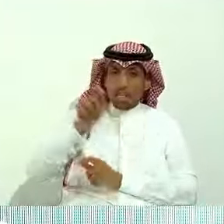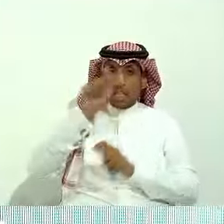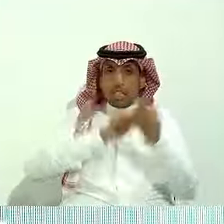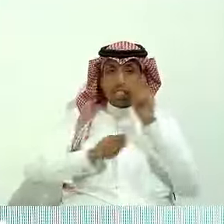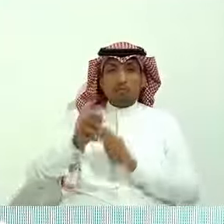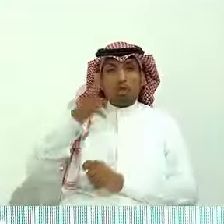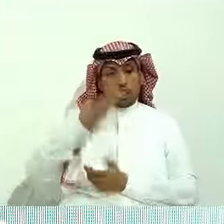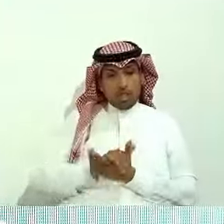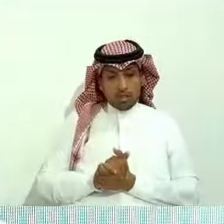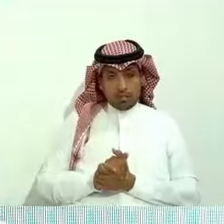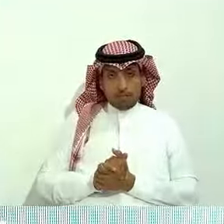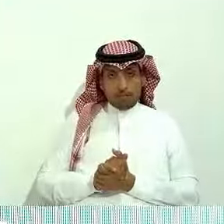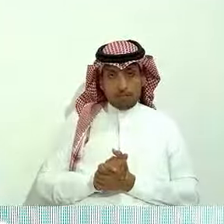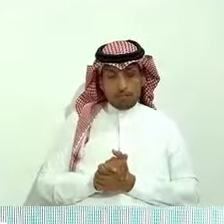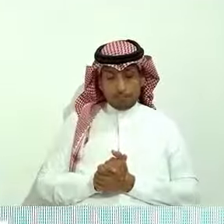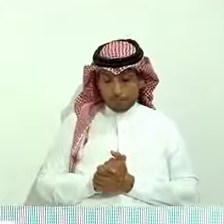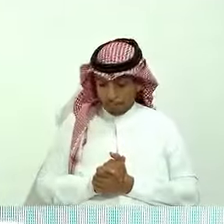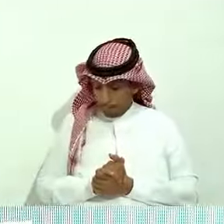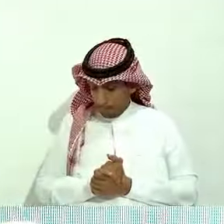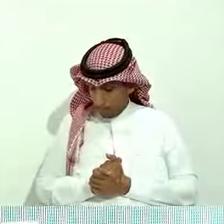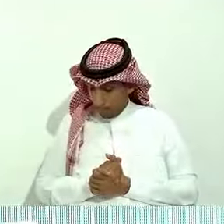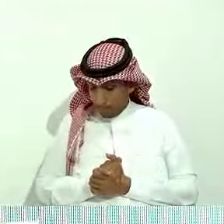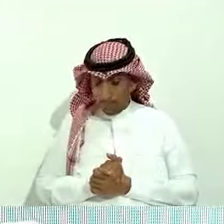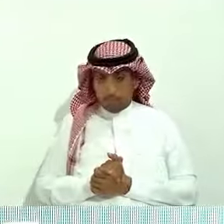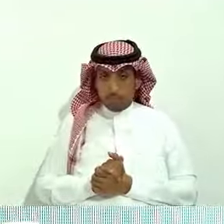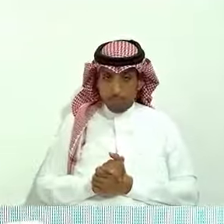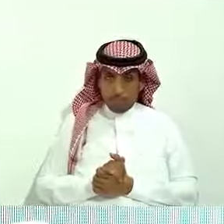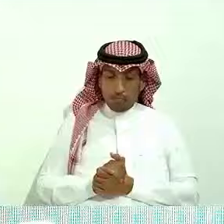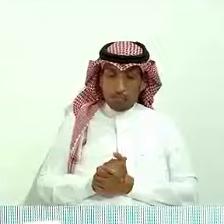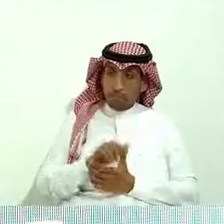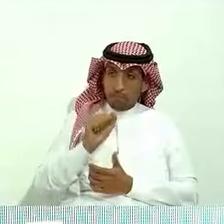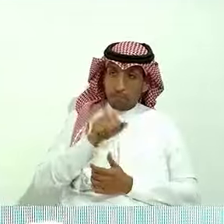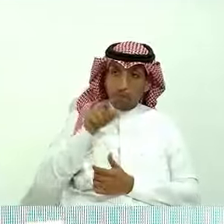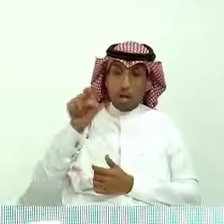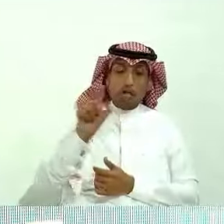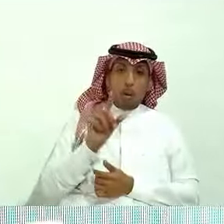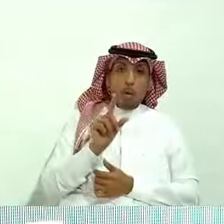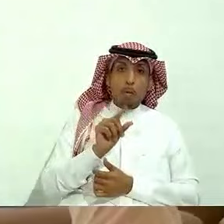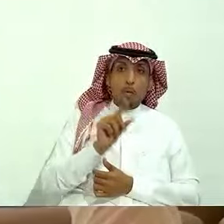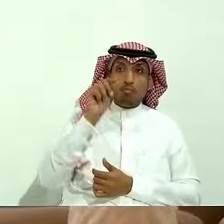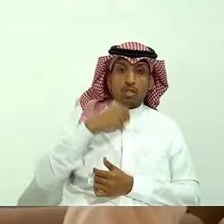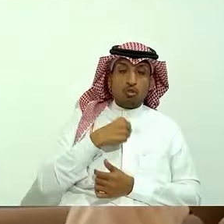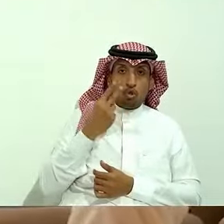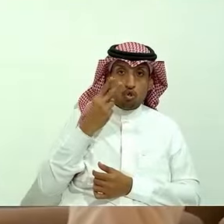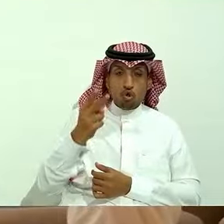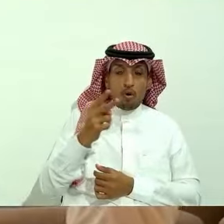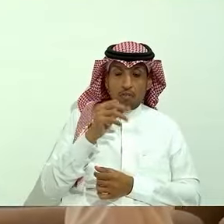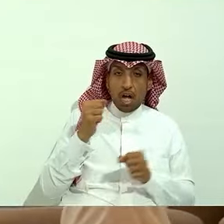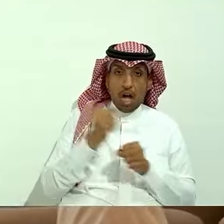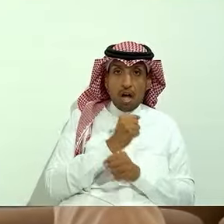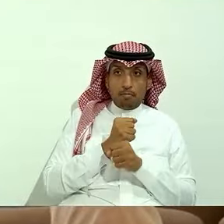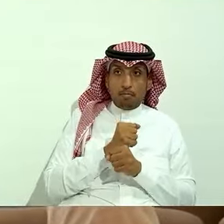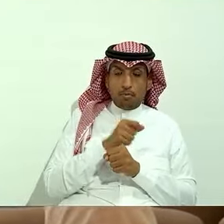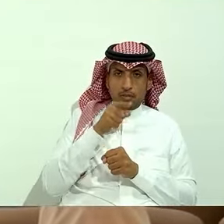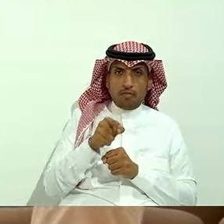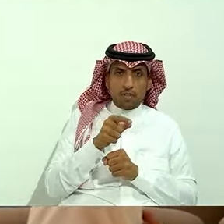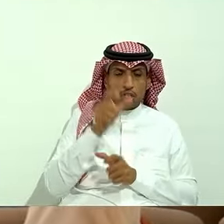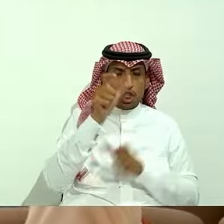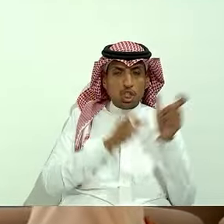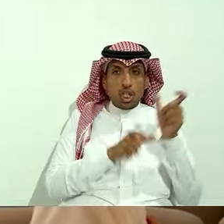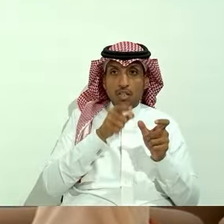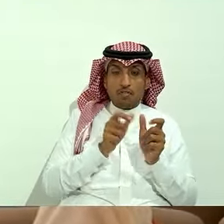الحديث. فعلاً، وهو يمكن هو اللي بيميزنا، يعني اللي أوريدي الأشياء اللي موجودة في قطاع الأزياء